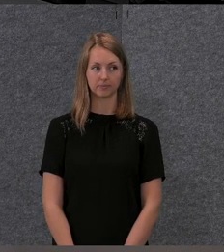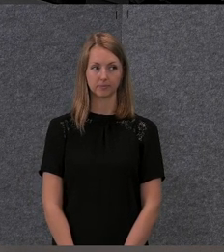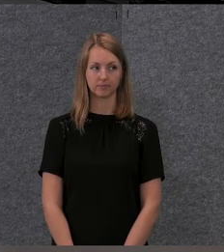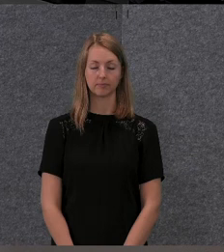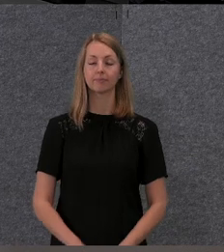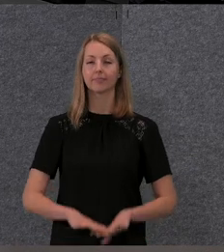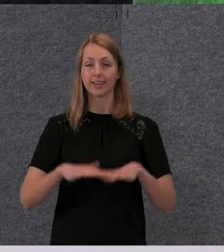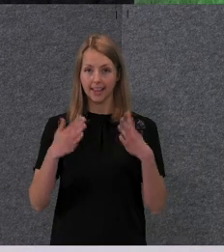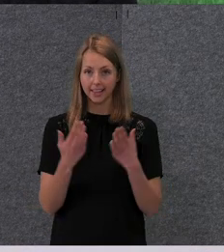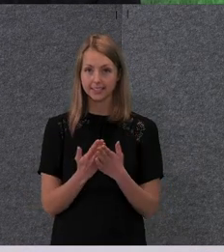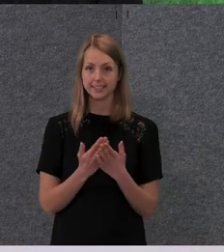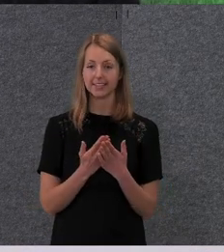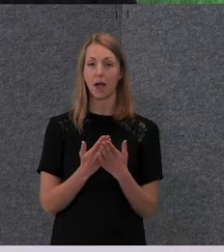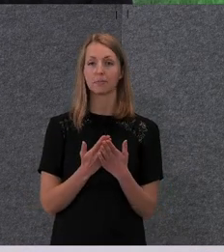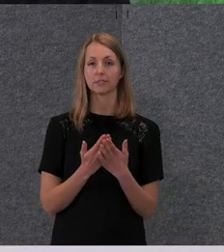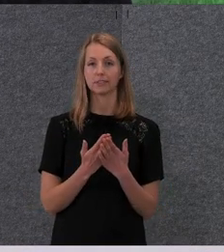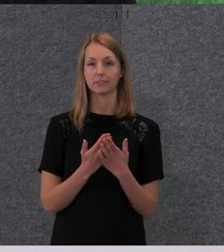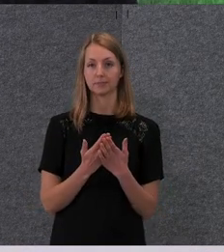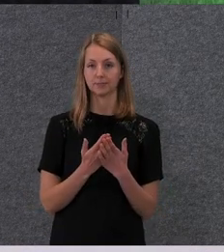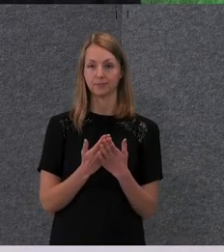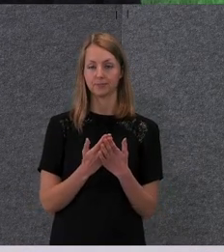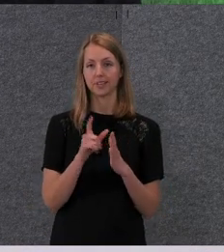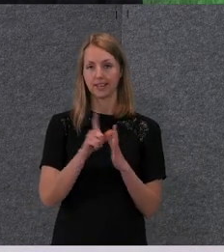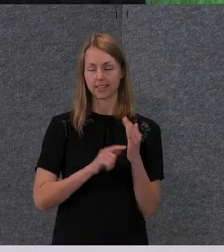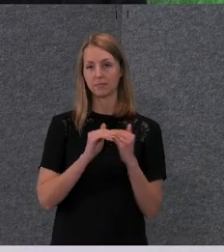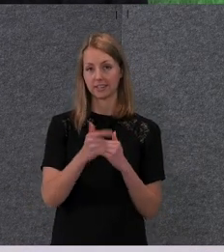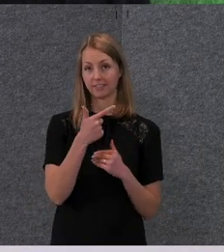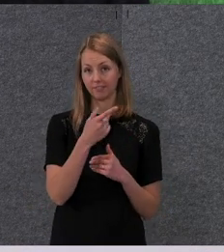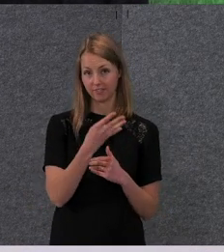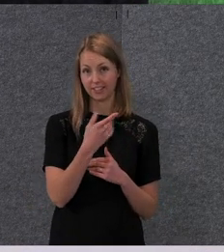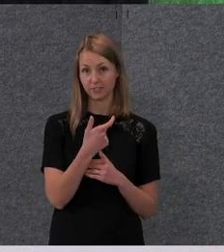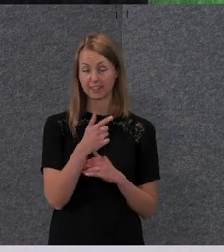Es wurden abgegeben, das Ergebnis für Listenplatz 24.